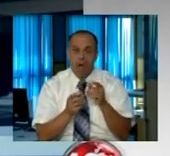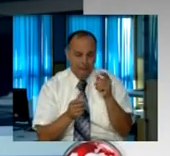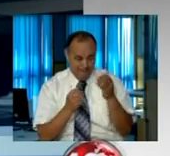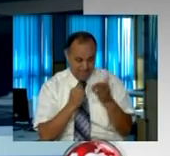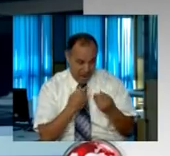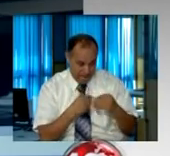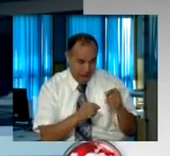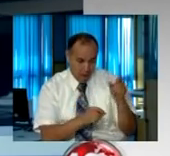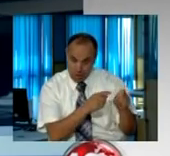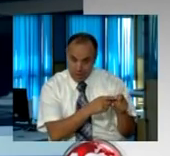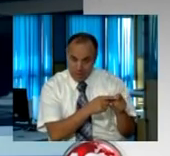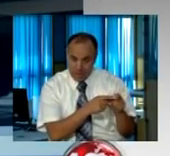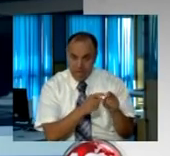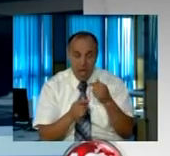المستهلك